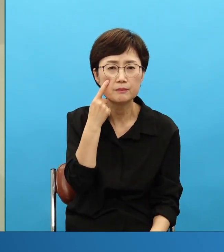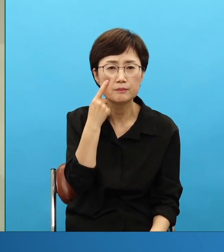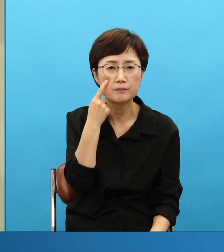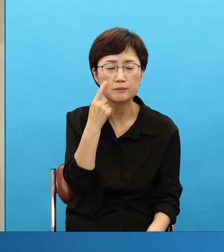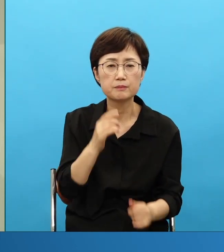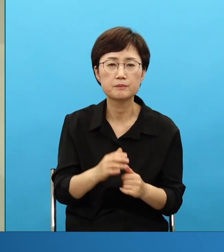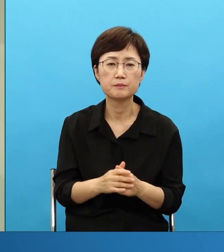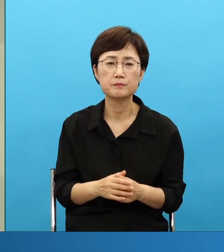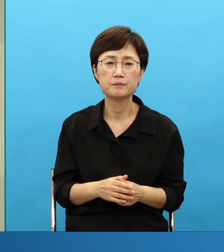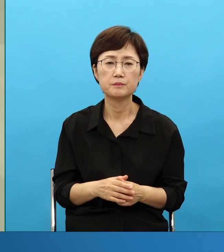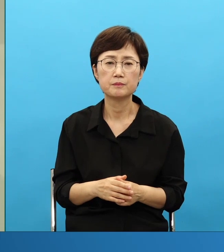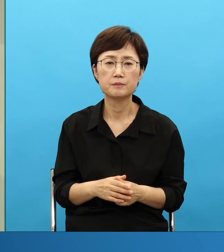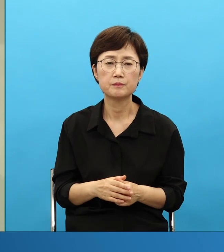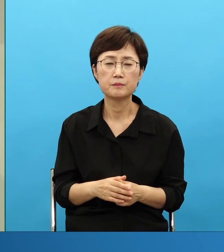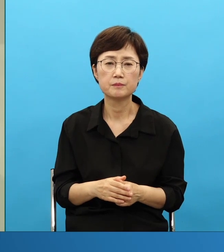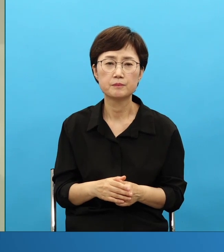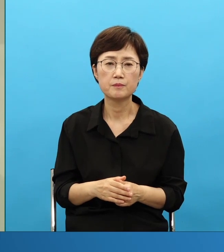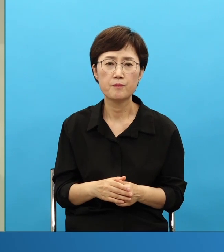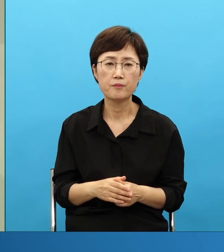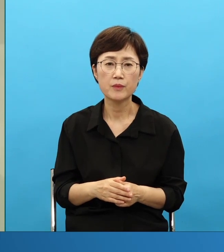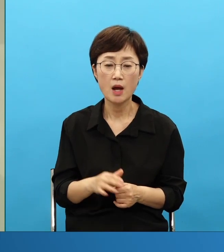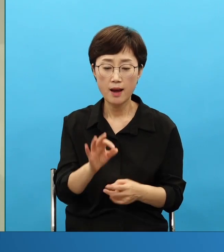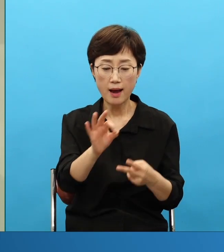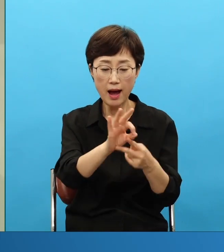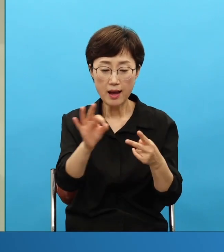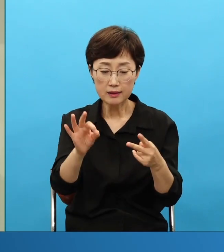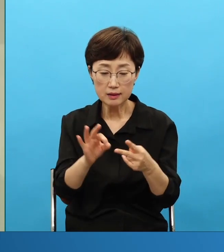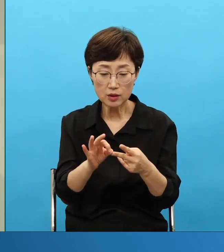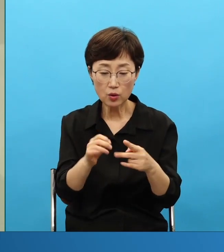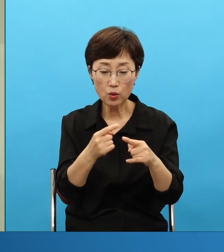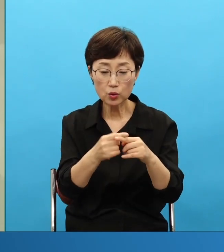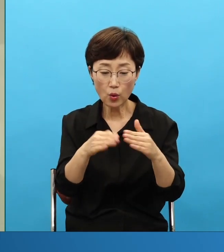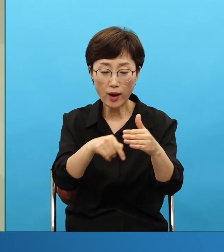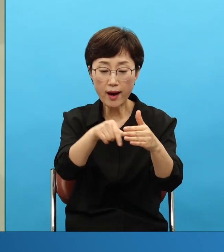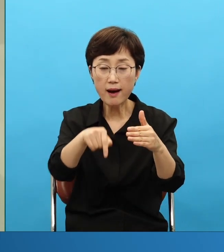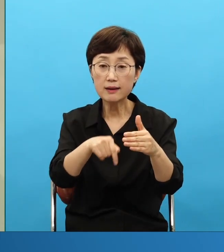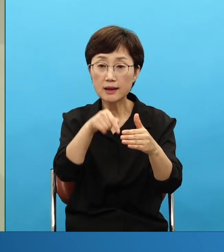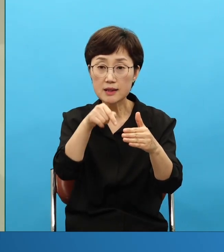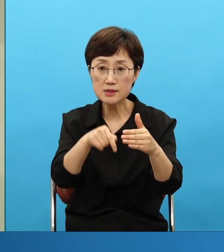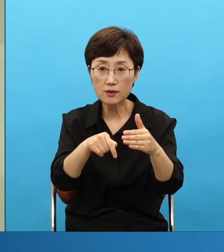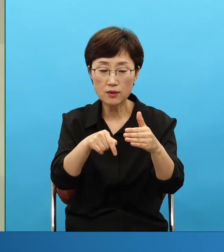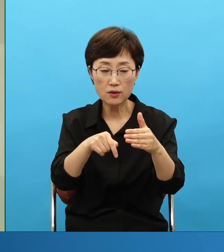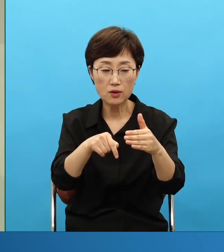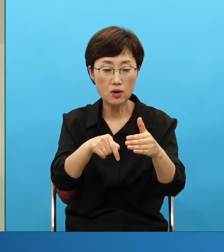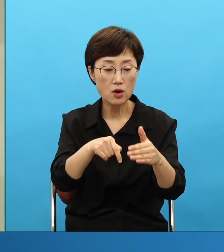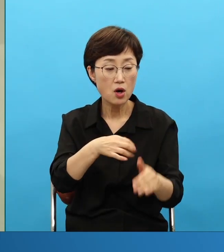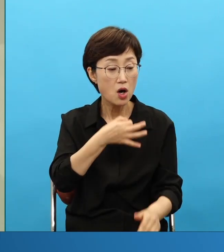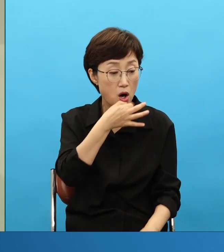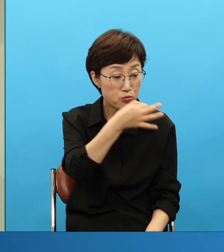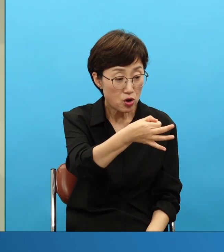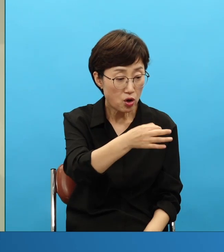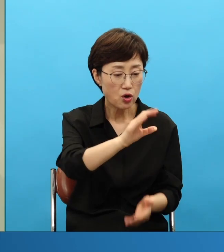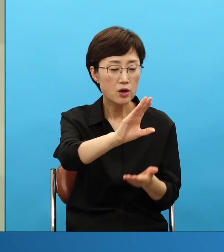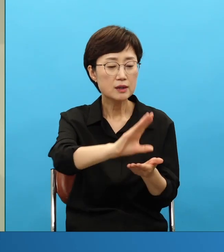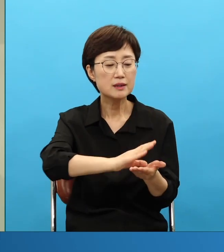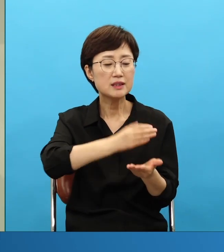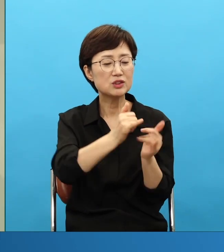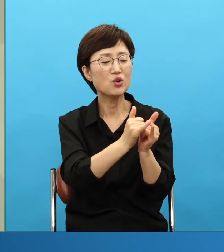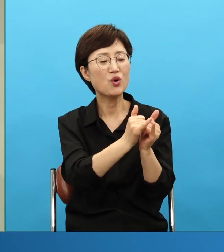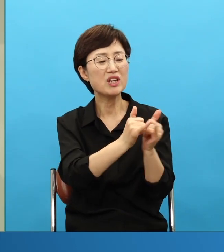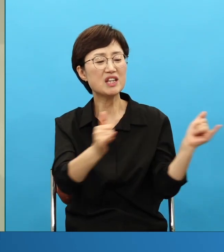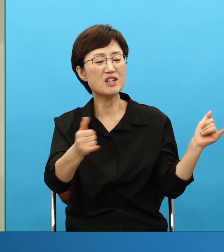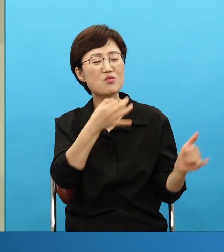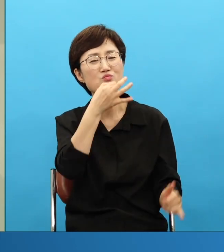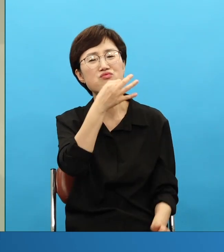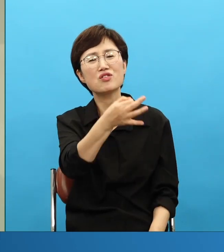그래서 비로소 그리스도를 이렇게 받아들면 이 사람들 야이 사람들 진짜 그리스도인이구나. And so they were called Christians